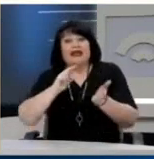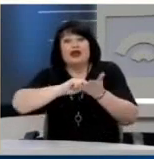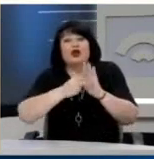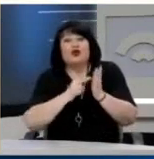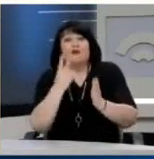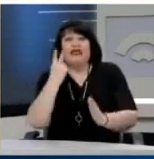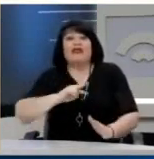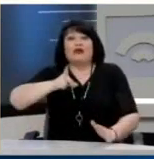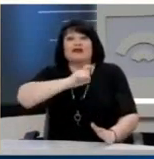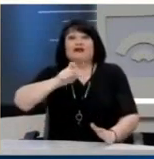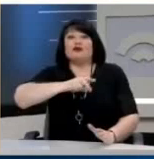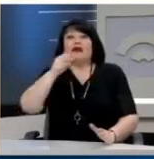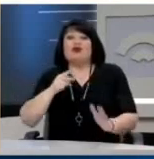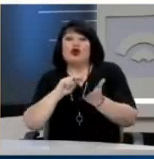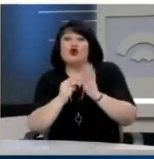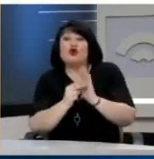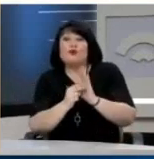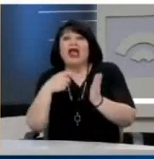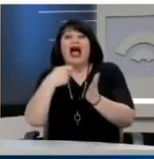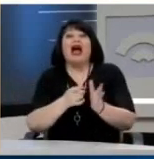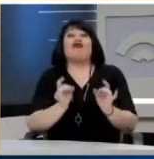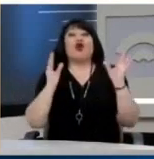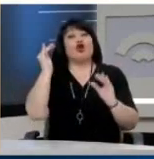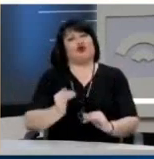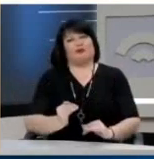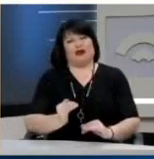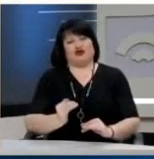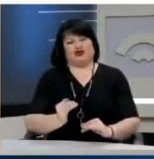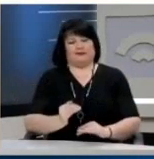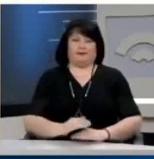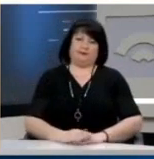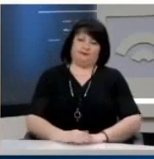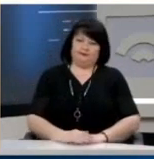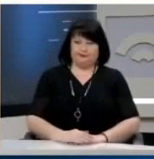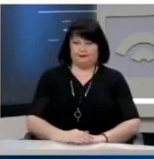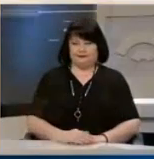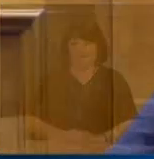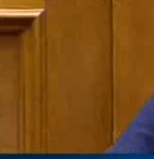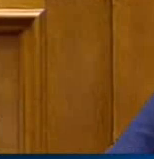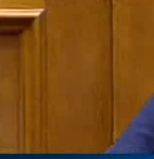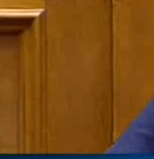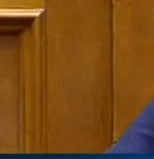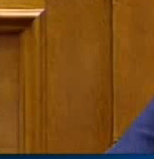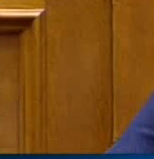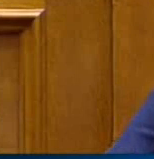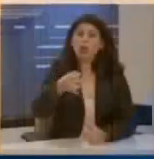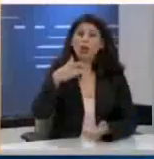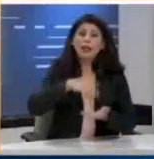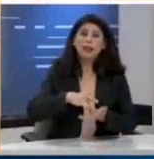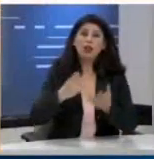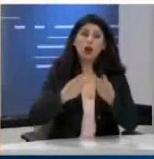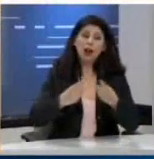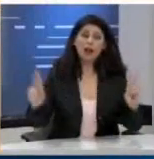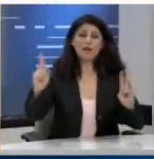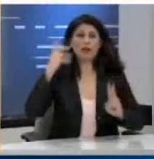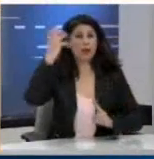πόρων 2 δισεκατομμύρια ευρώ από τη μείωση του αφορολόγητου. Αυτό λέει το Κέντρο Φιλελεύθερων Μελετών. Και αυτές τις θέσεις